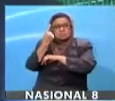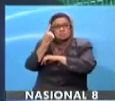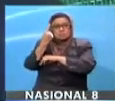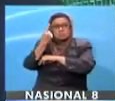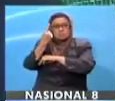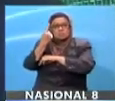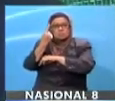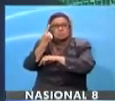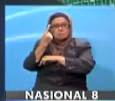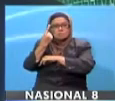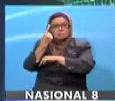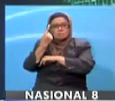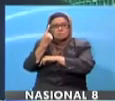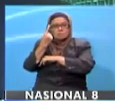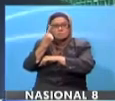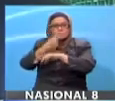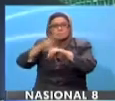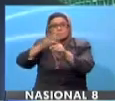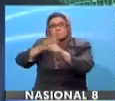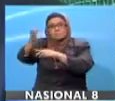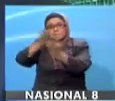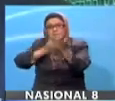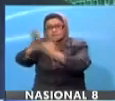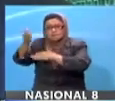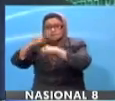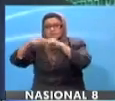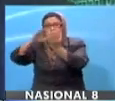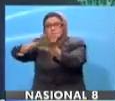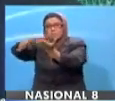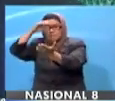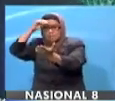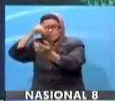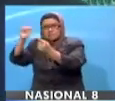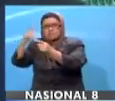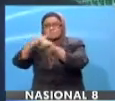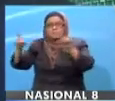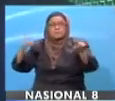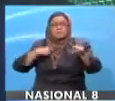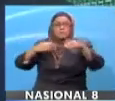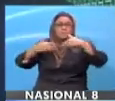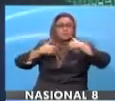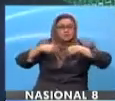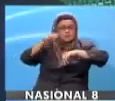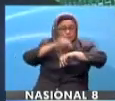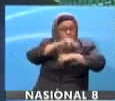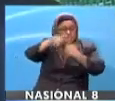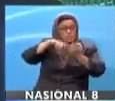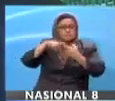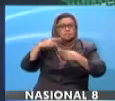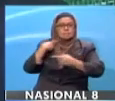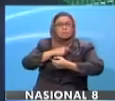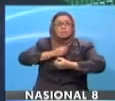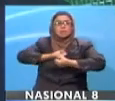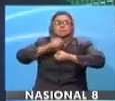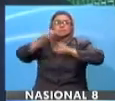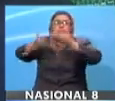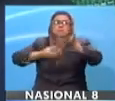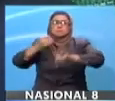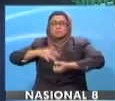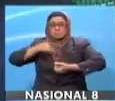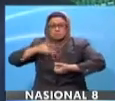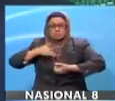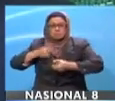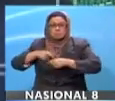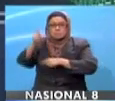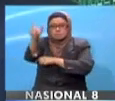dalam pembelajaran saja. Kita ada masa bila kita meluahkan perasaan kat dia, lepas